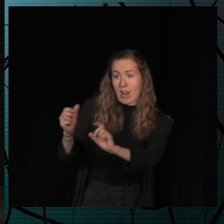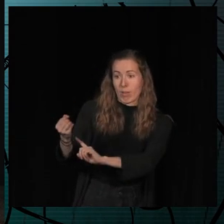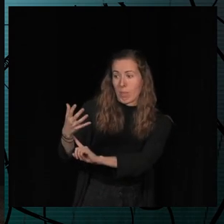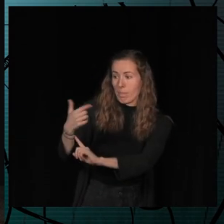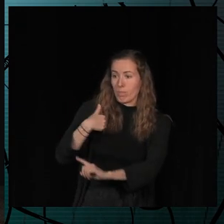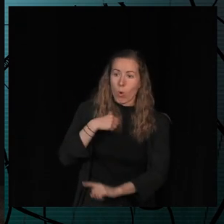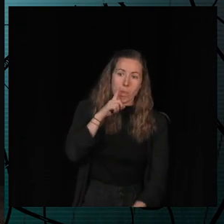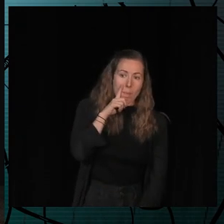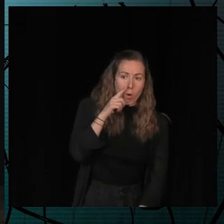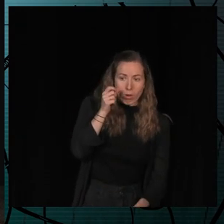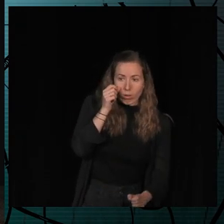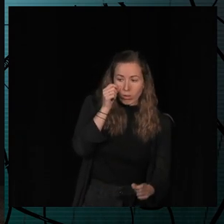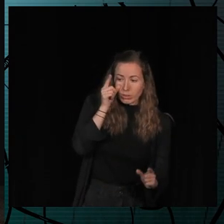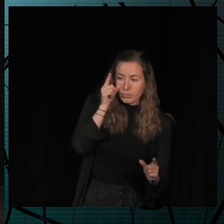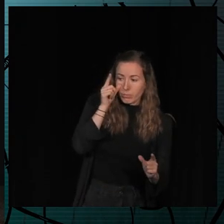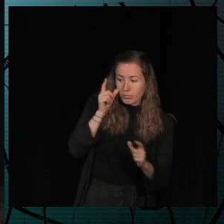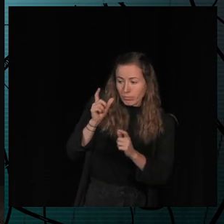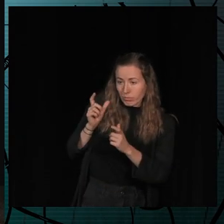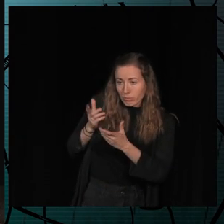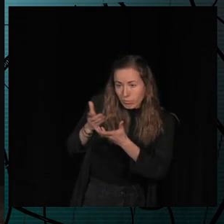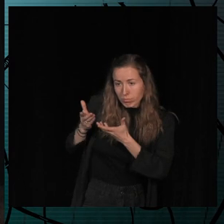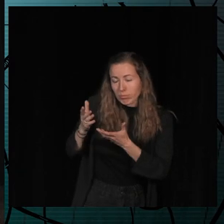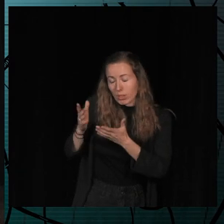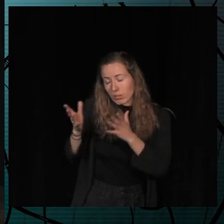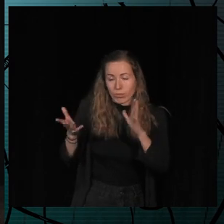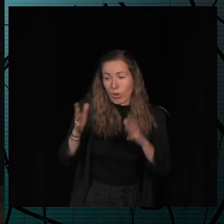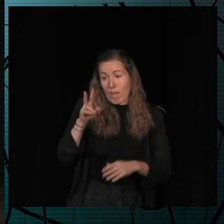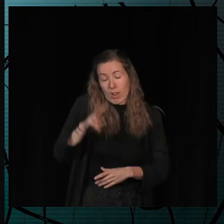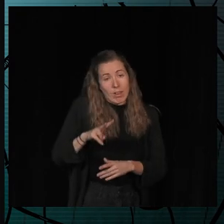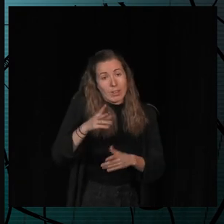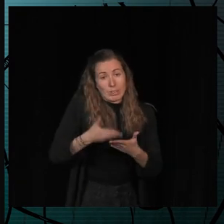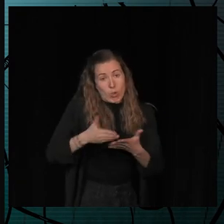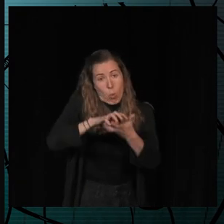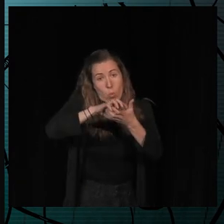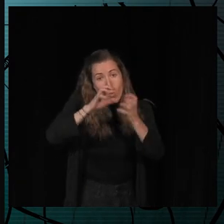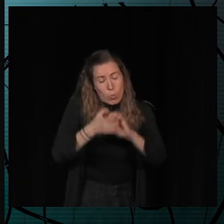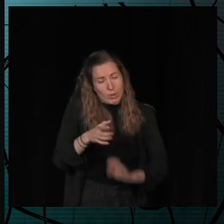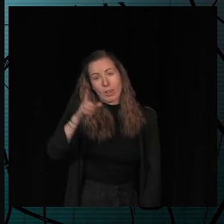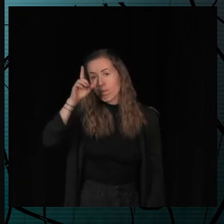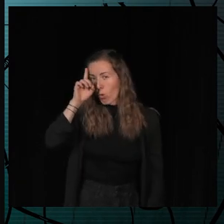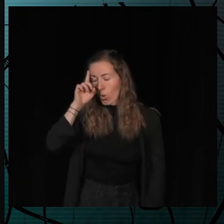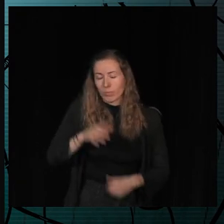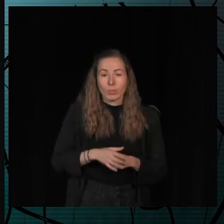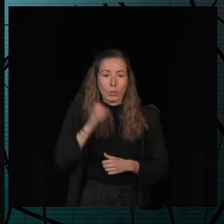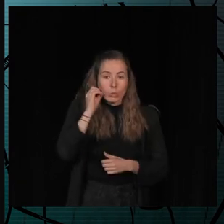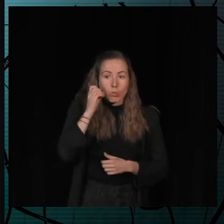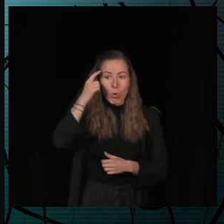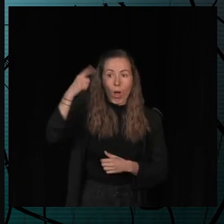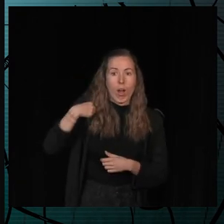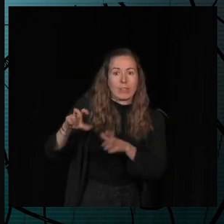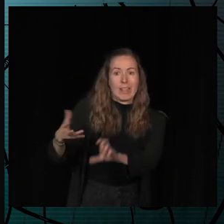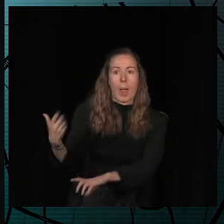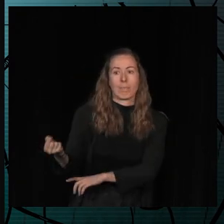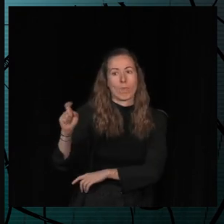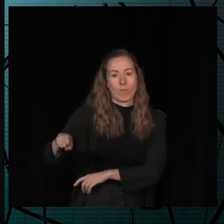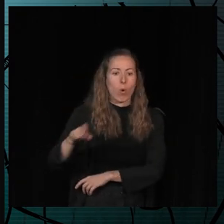éveiller la mer dans cette interaction c'est très compliqué parce que évidemment on a tendance à penser que non il faut surtout éteindre et il faut